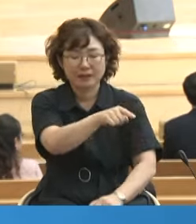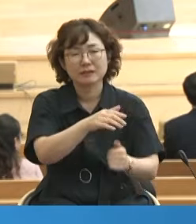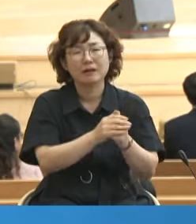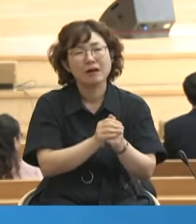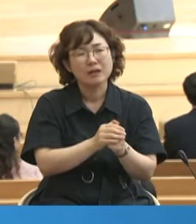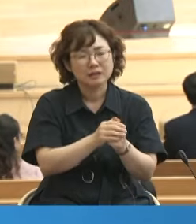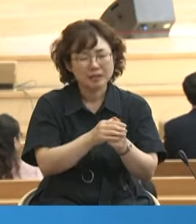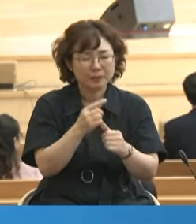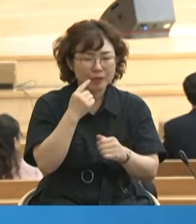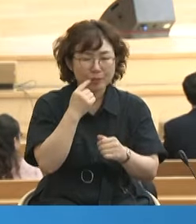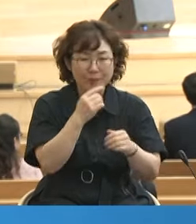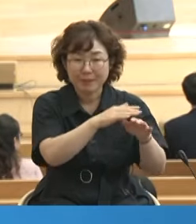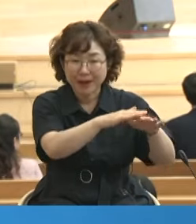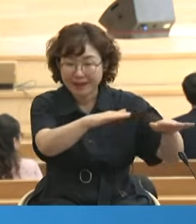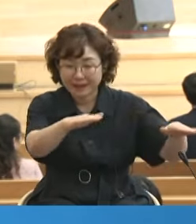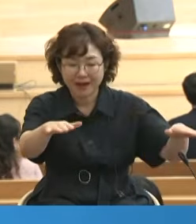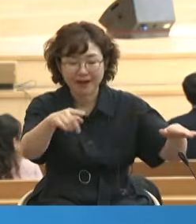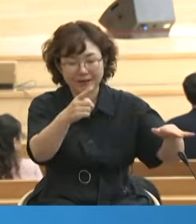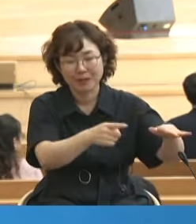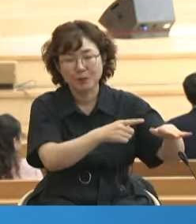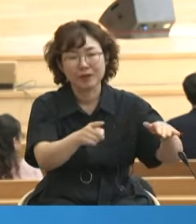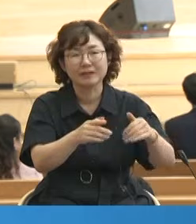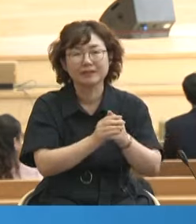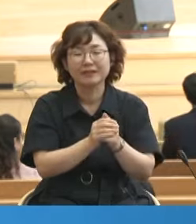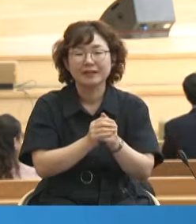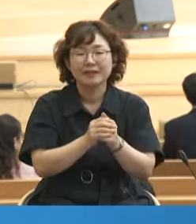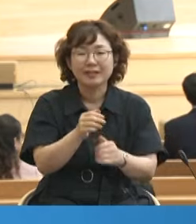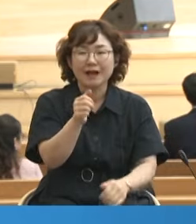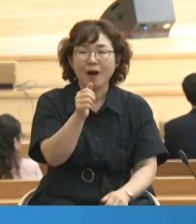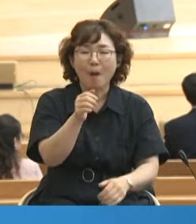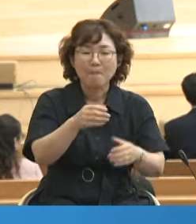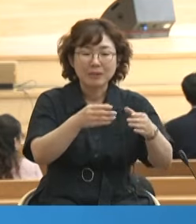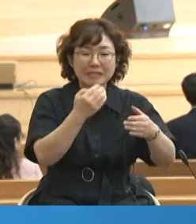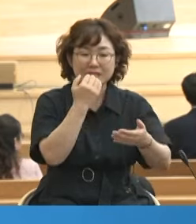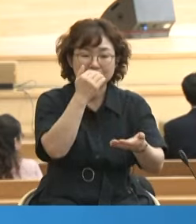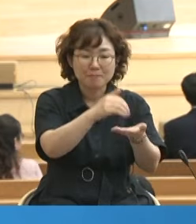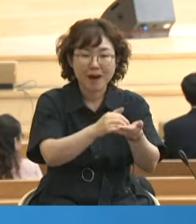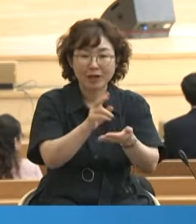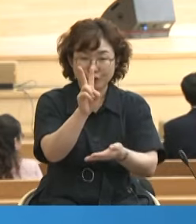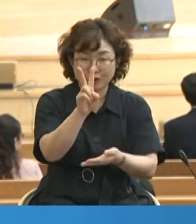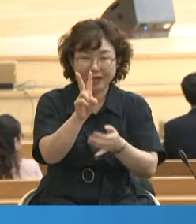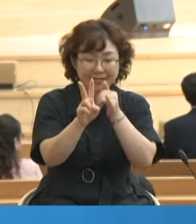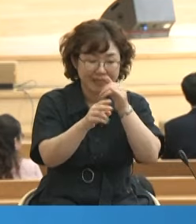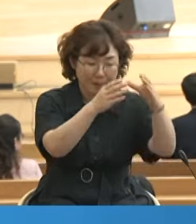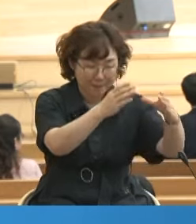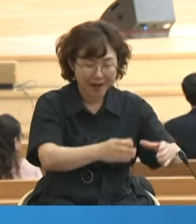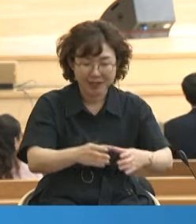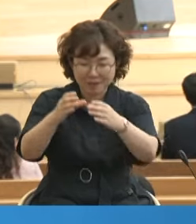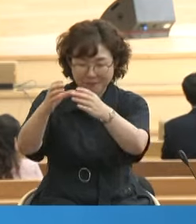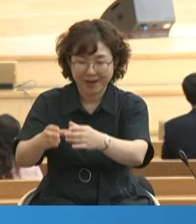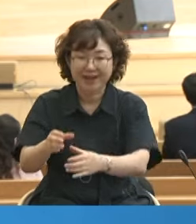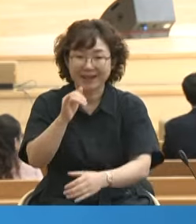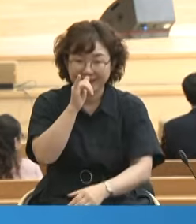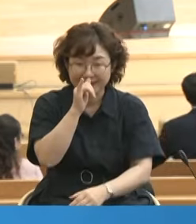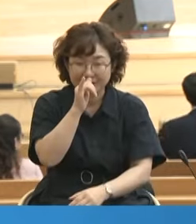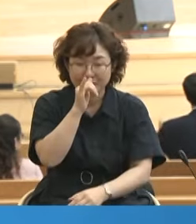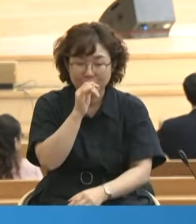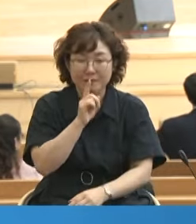보면 헤라클레스라는 기둥이 있었다, 바위가 있었다, 제가 말씀을 드린 적이 있죠. 거기에